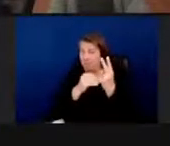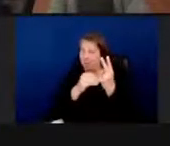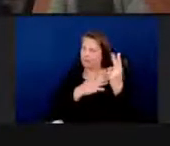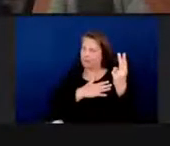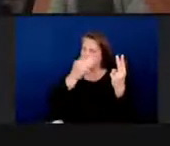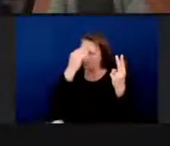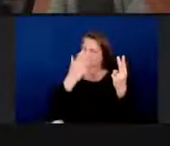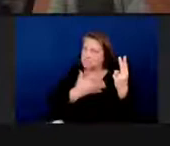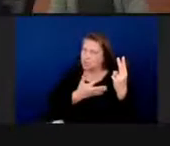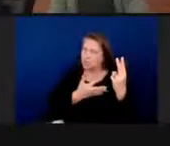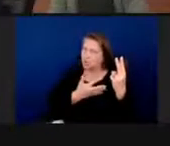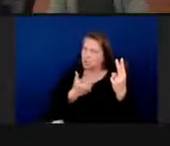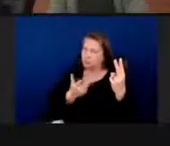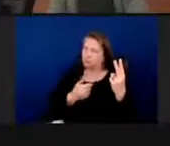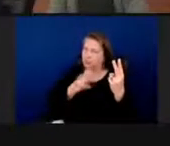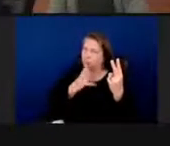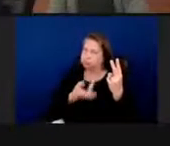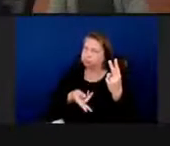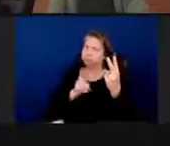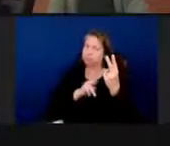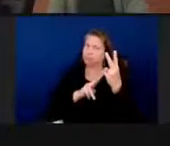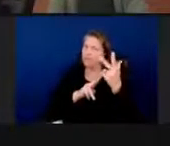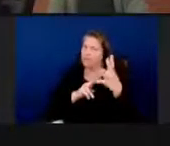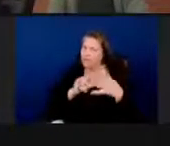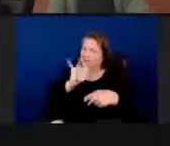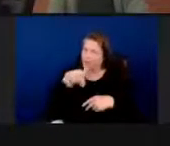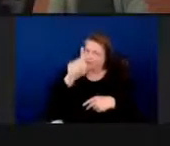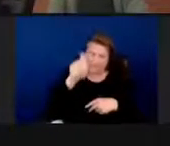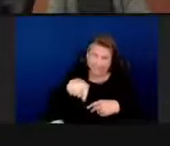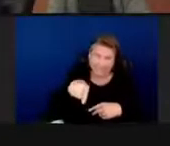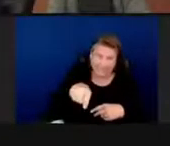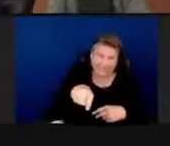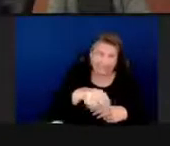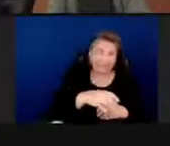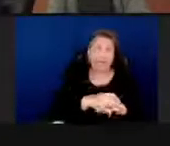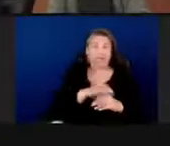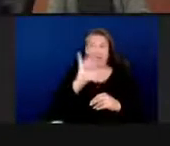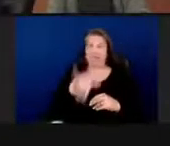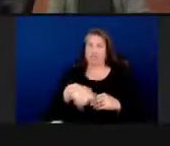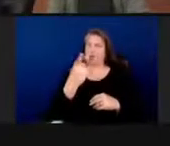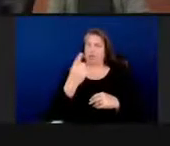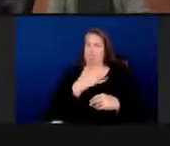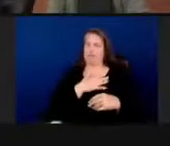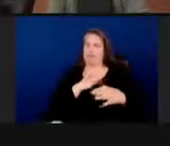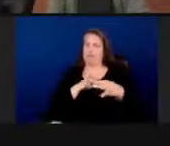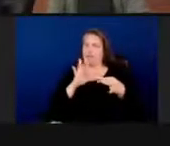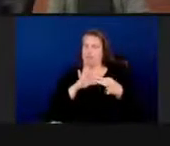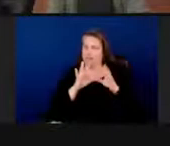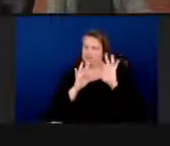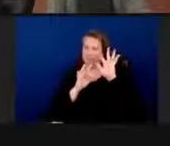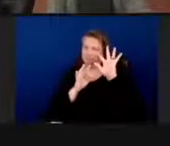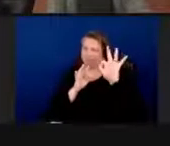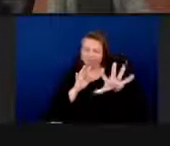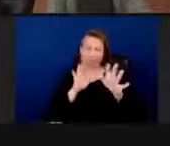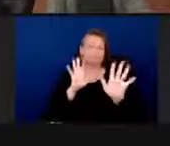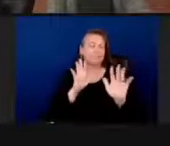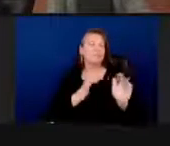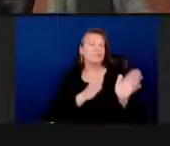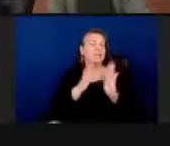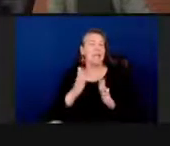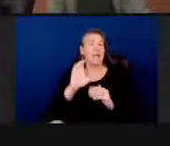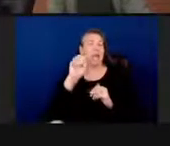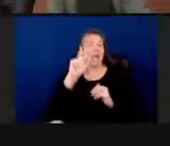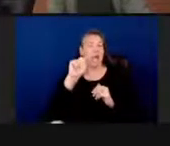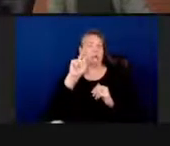Dr. Polio, ningependa kukuomba uturuhusu tuongeze idadi ya watu. Hii ni mojawapo ya